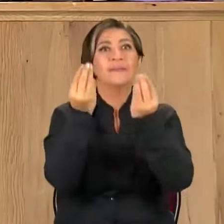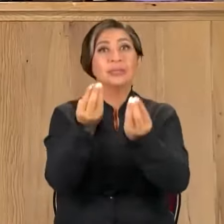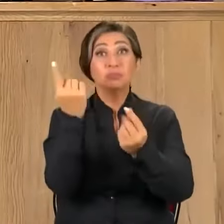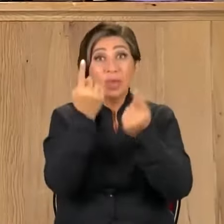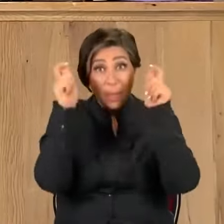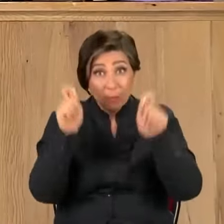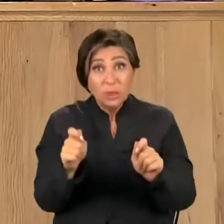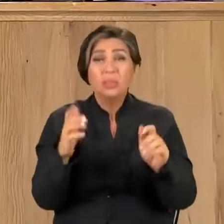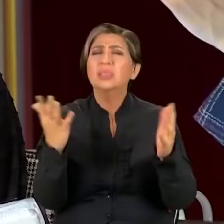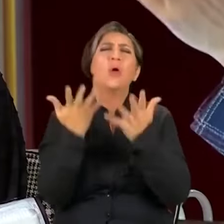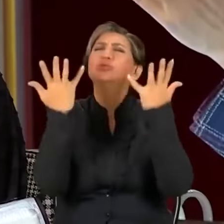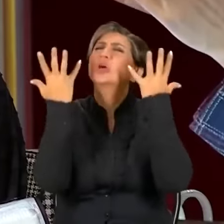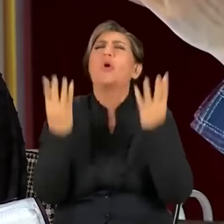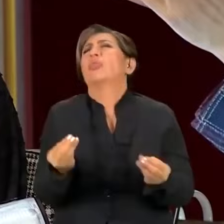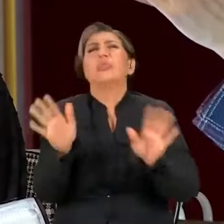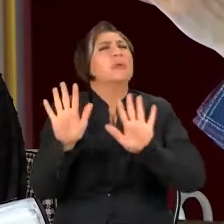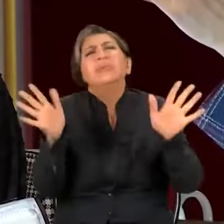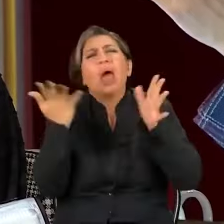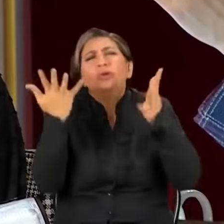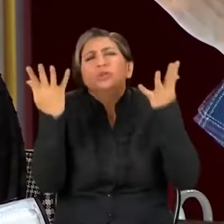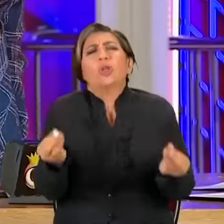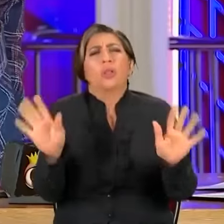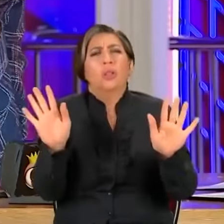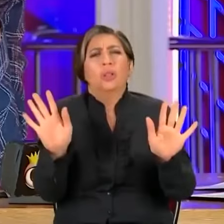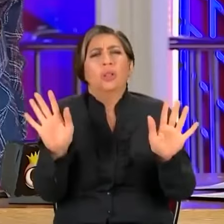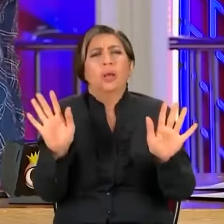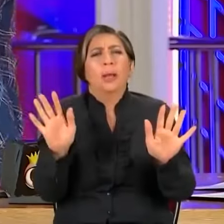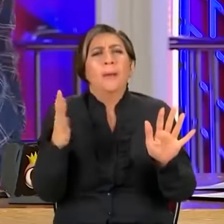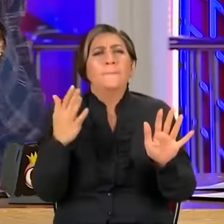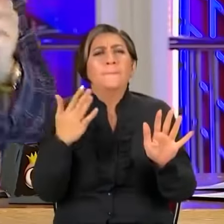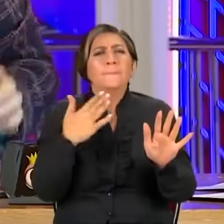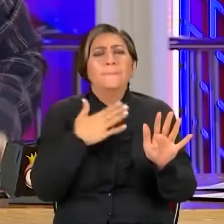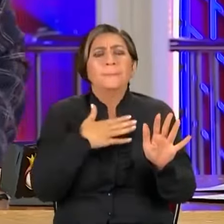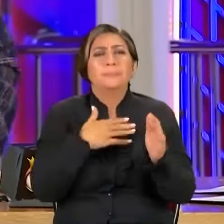yapıyorsam, ne olursan ol yani. Yani ben